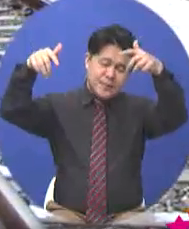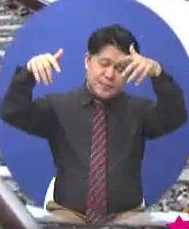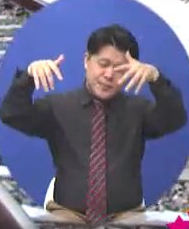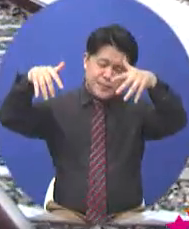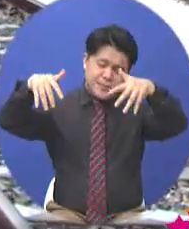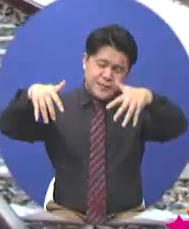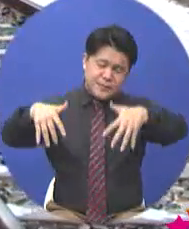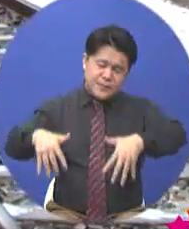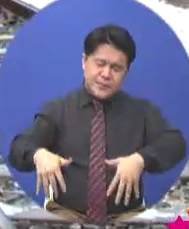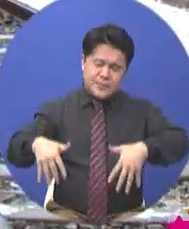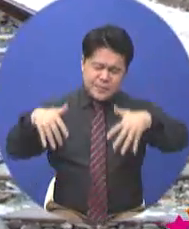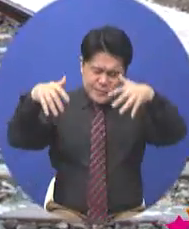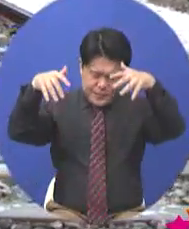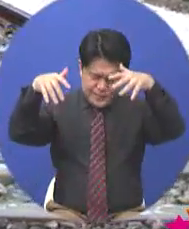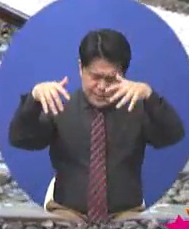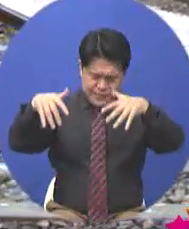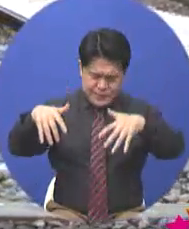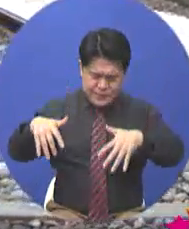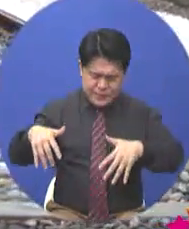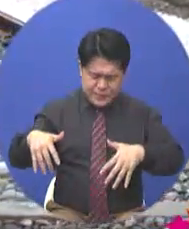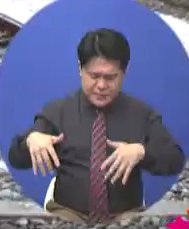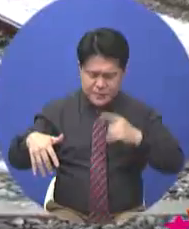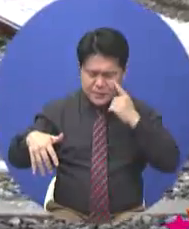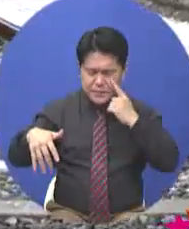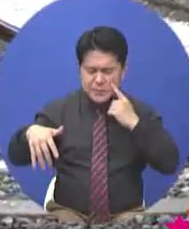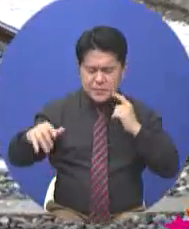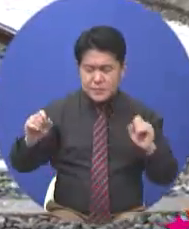흘러내린 눈물